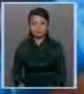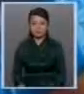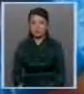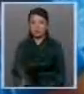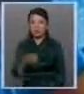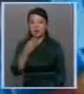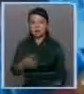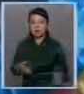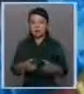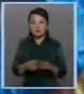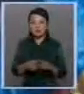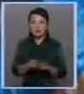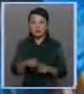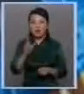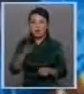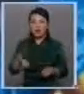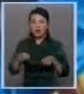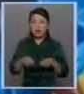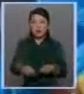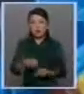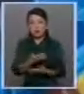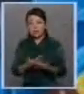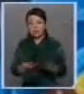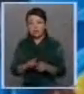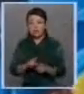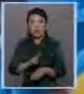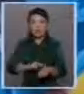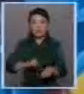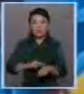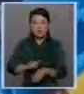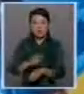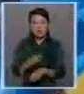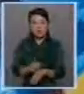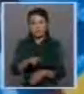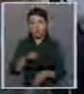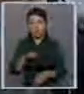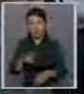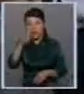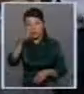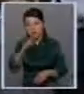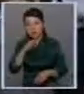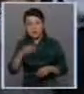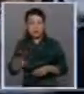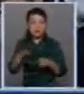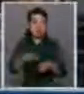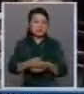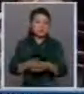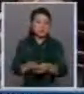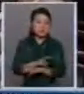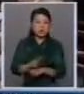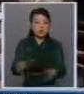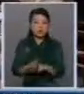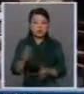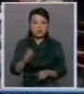Біріккен ұлттар ұйымының адам құқықтары жөніндегі жоғарғы комиссары Наванет Хемпилей Қазақстандағы жұмыс сапарын еліміздің сыртқы істер министрі